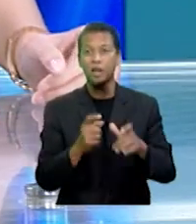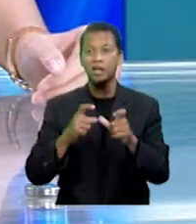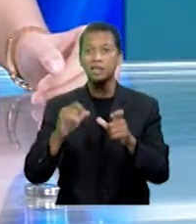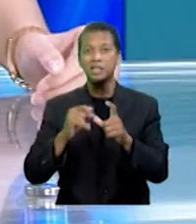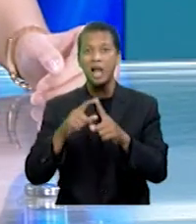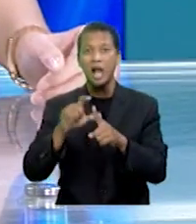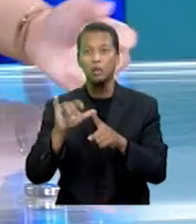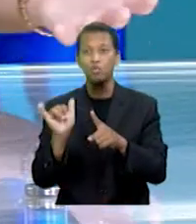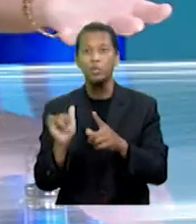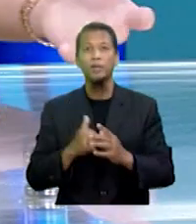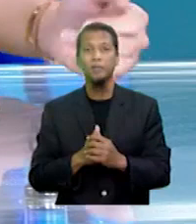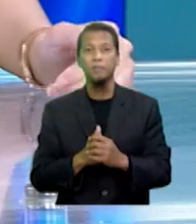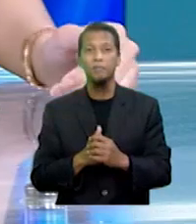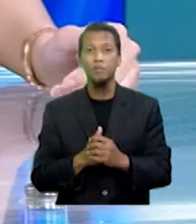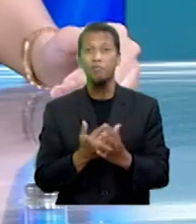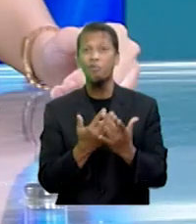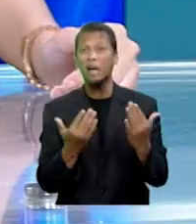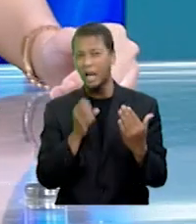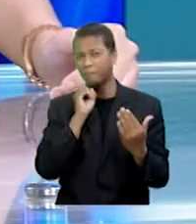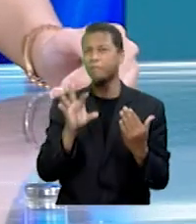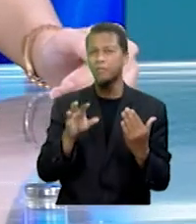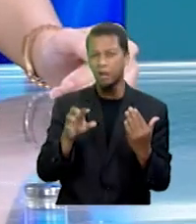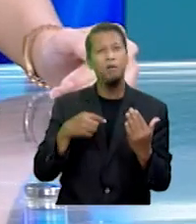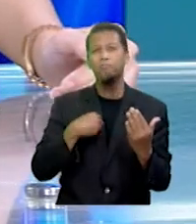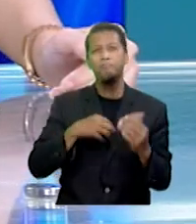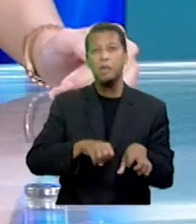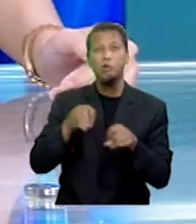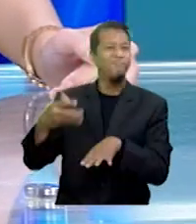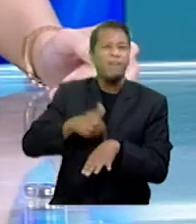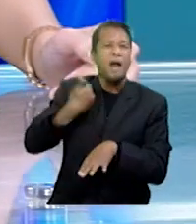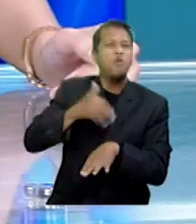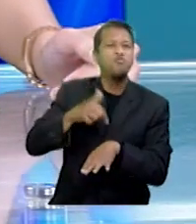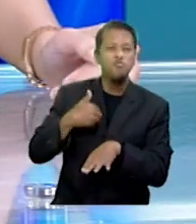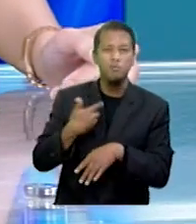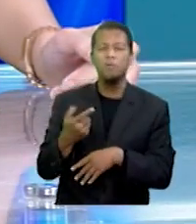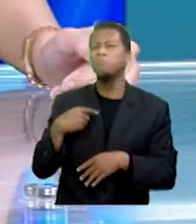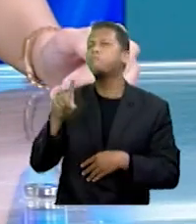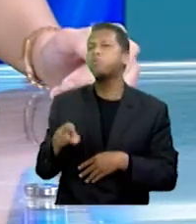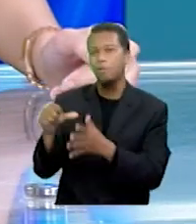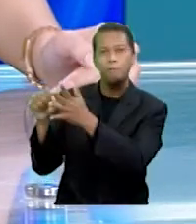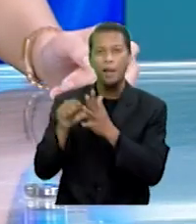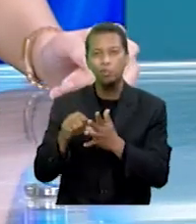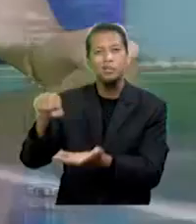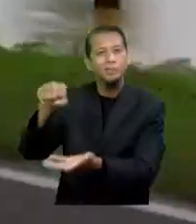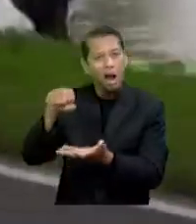Meski banjir, warga mengaku enggan mengungsi, namun warga berharap adanya bantuan obat-obatan maupun sembako.